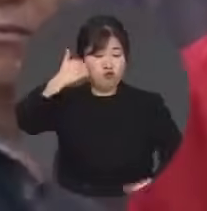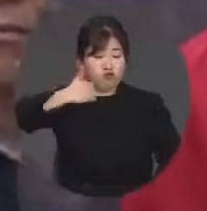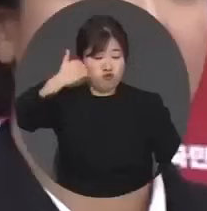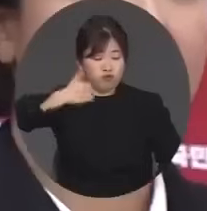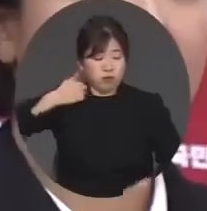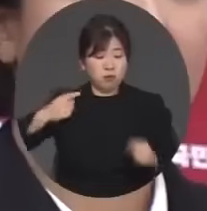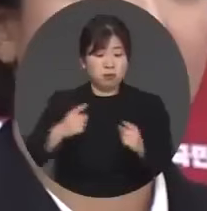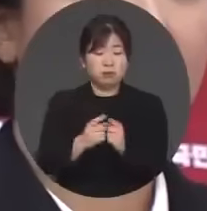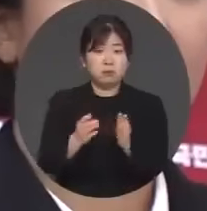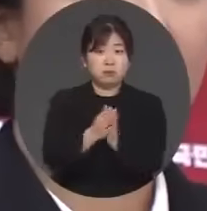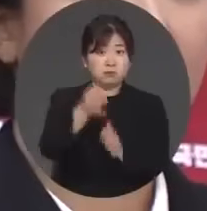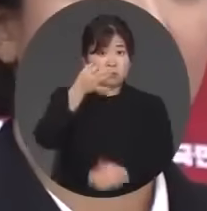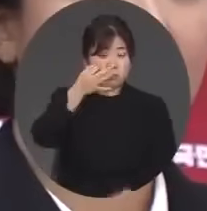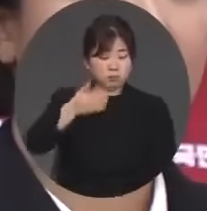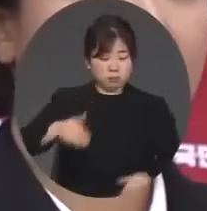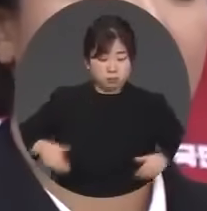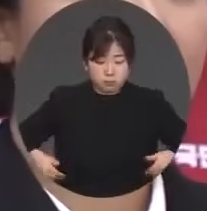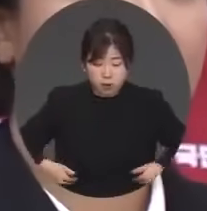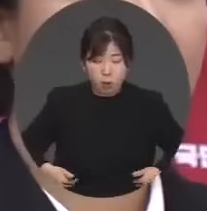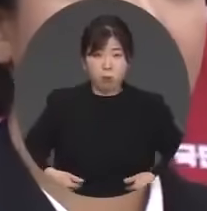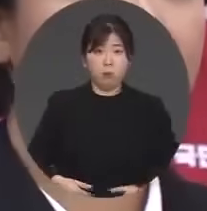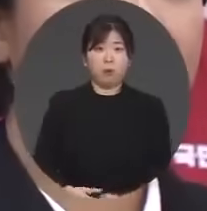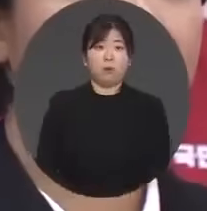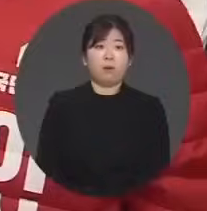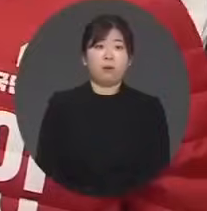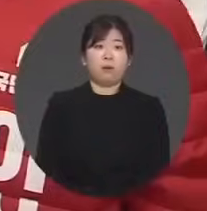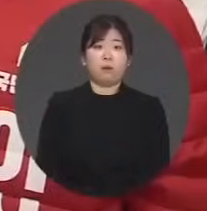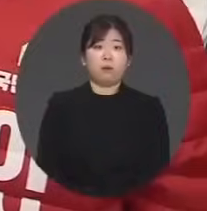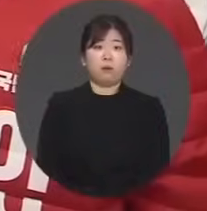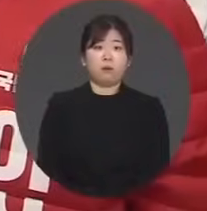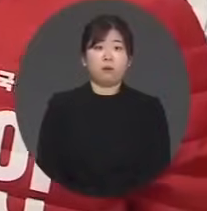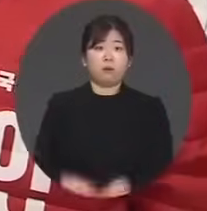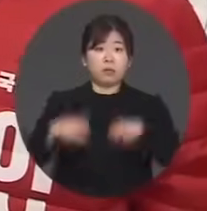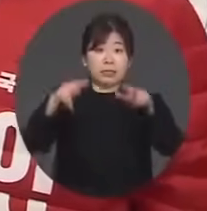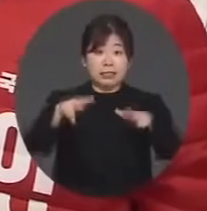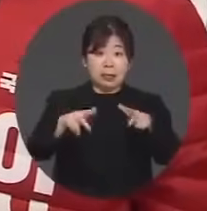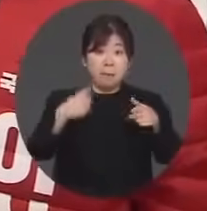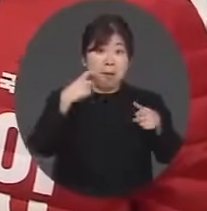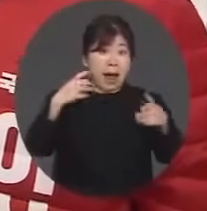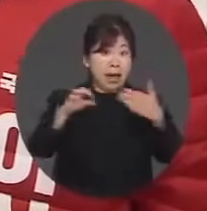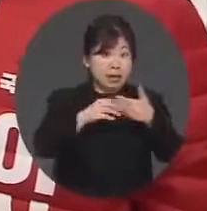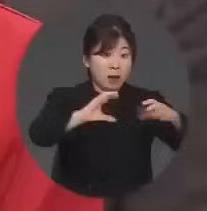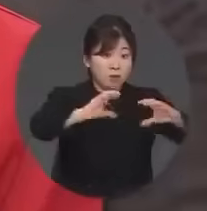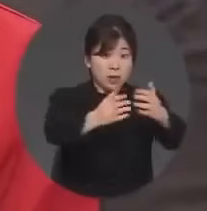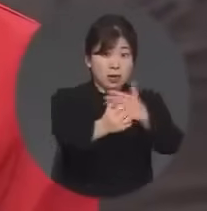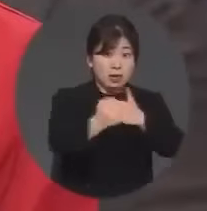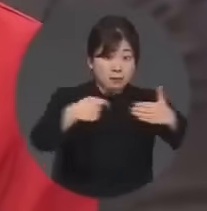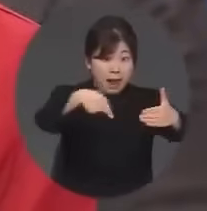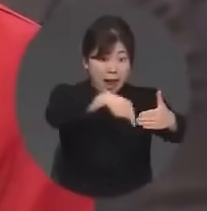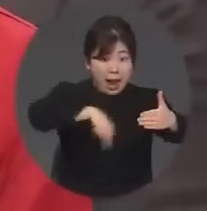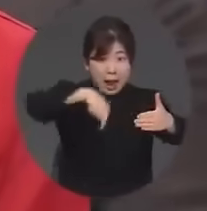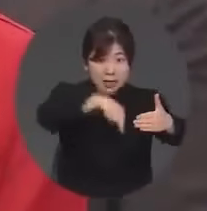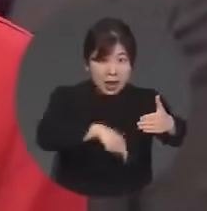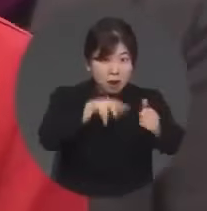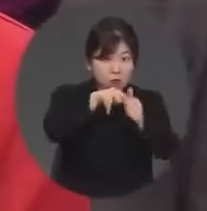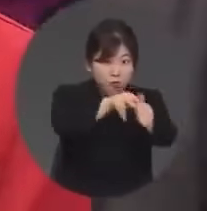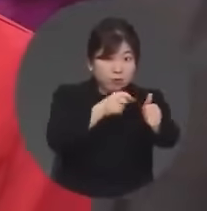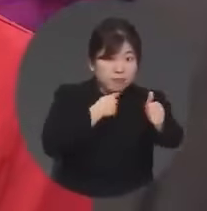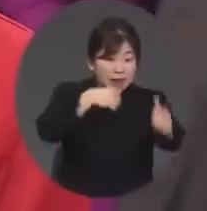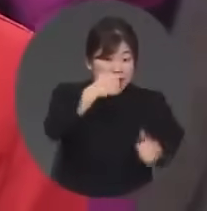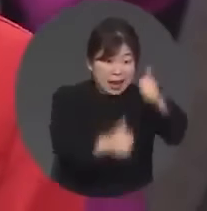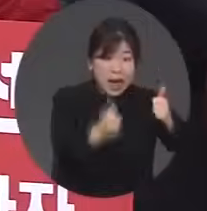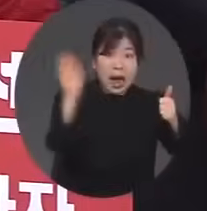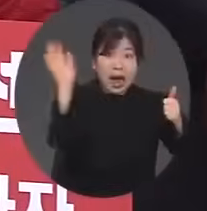직접 뜻을 물어야 한다고 밝혔습니다. 경선이 이루어지지 않는다면 무소속 출마 등 가능한 모든